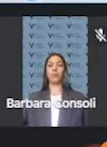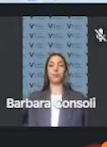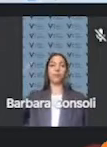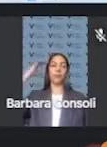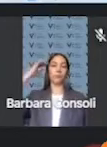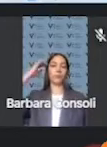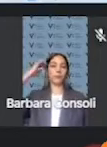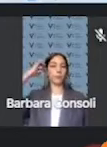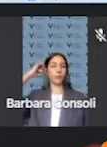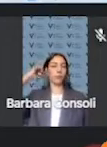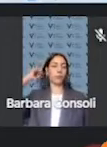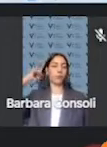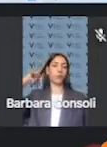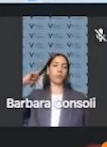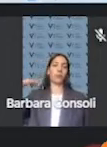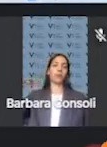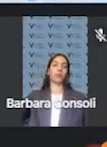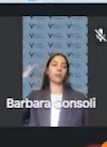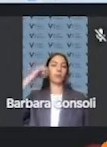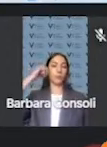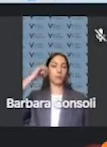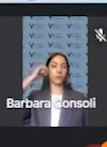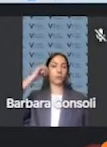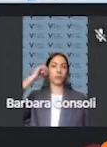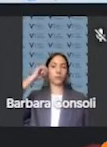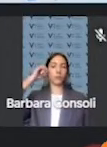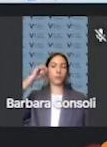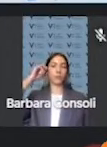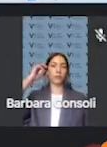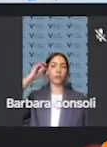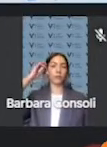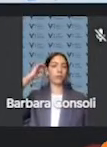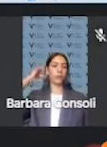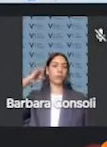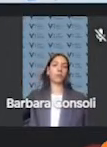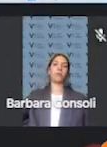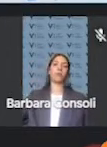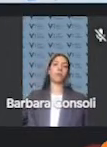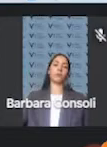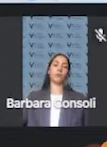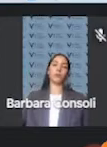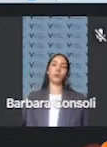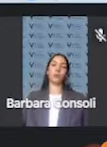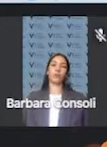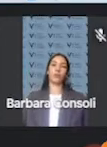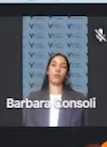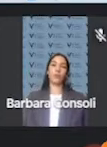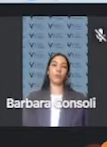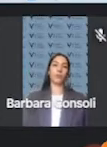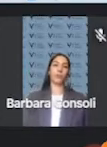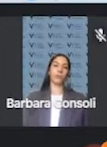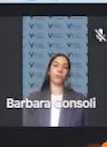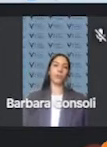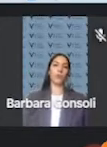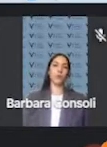troverete tutta quanta un'altra serie, anche qui una serie di informazioni che sono quelle che